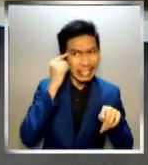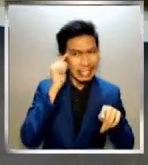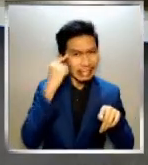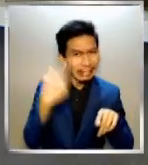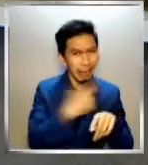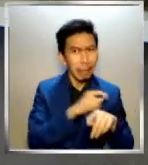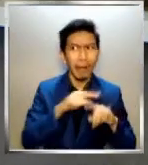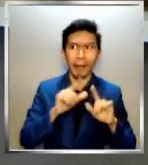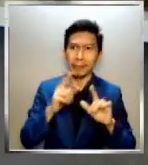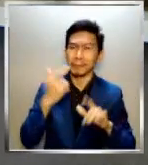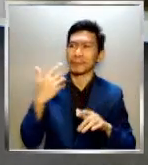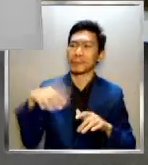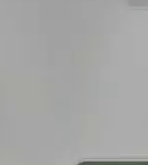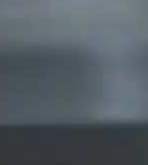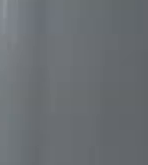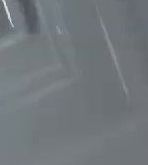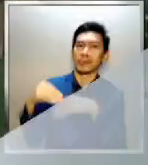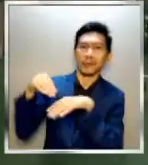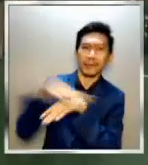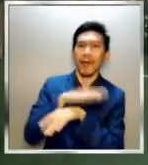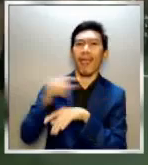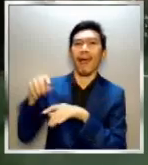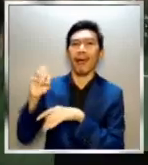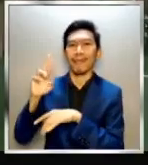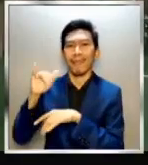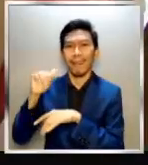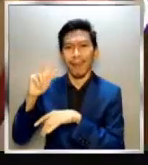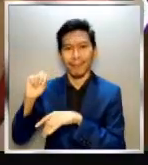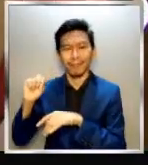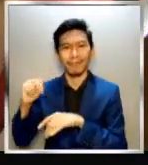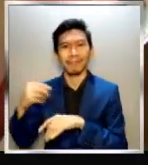yan, tinutukan ni Marie Somali.